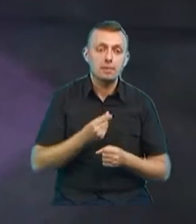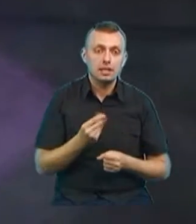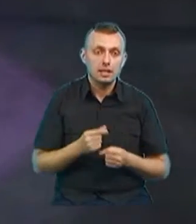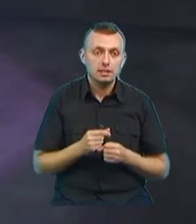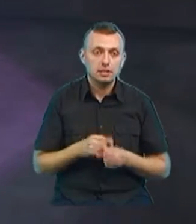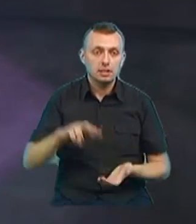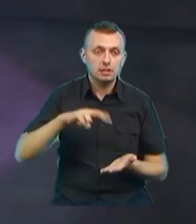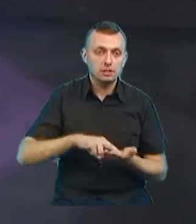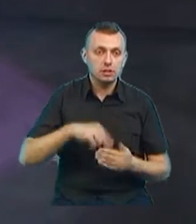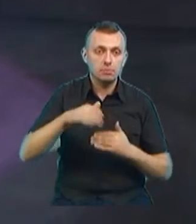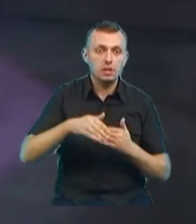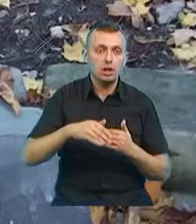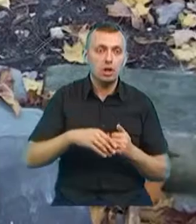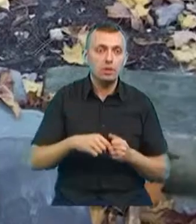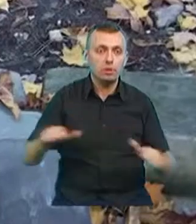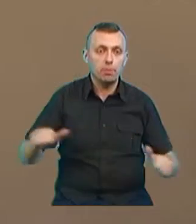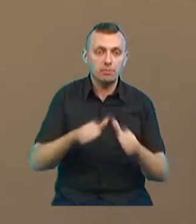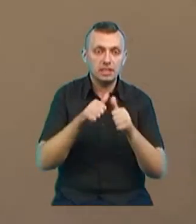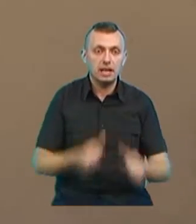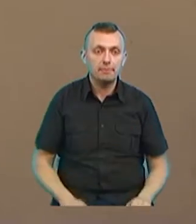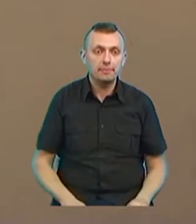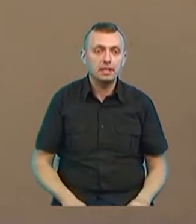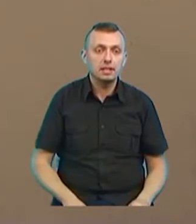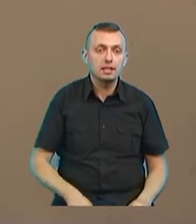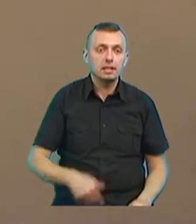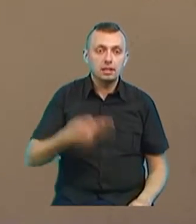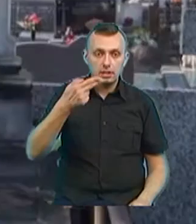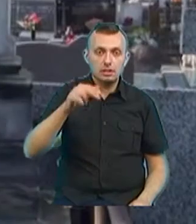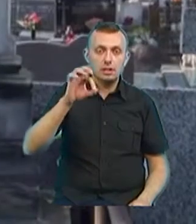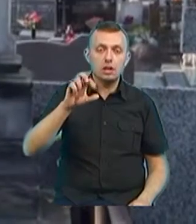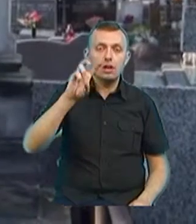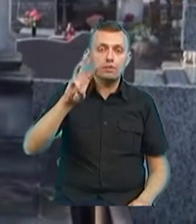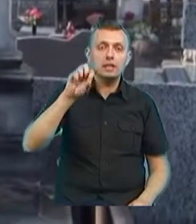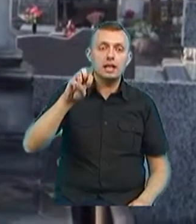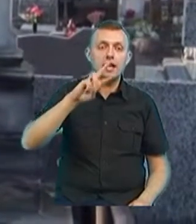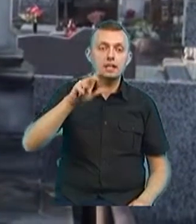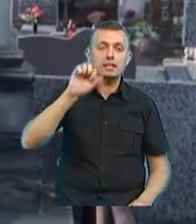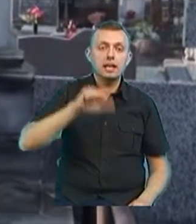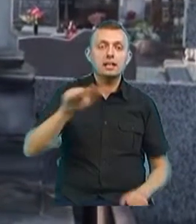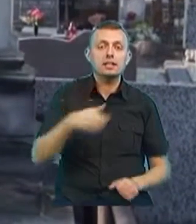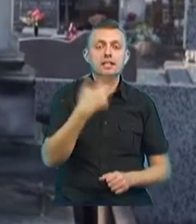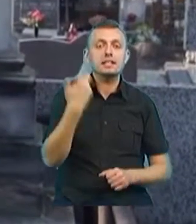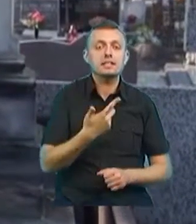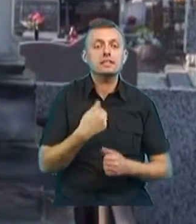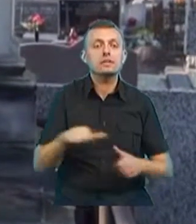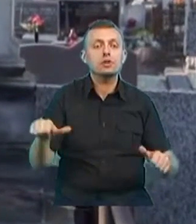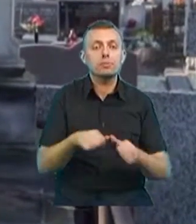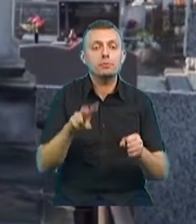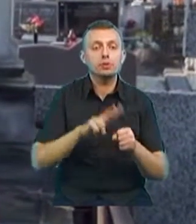więcej nakładów finansowych. Renowacji wymaga ogrodzenie, komora grobowa i postument. Stoimy tutaj obok